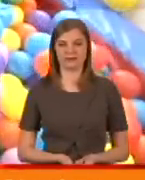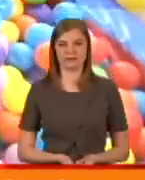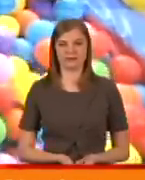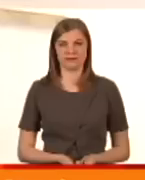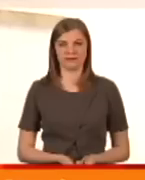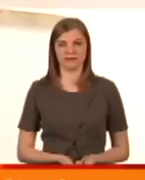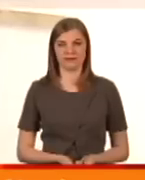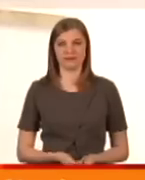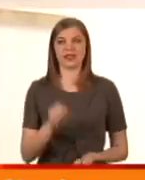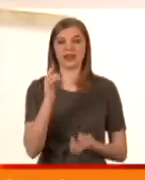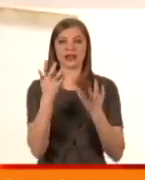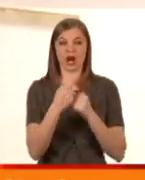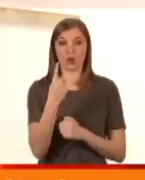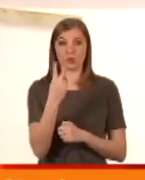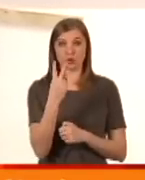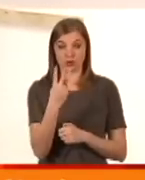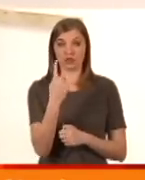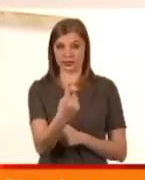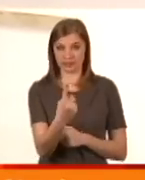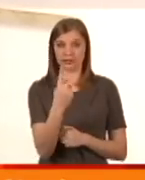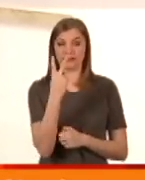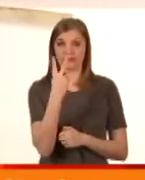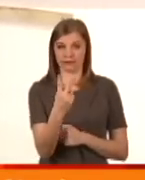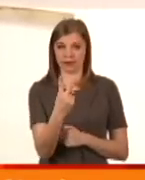головою і на рахунок три визираєте